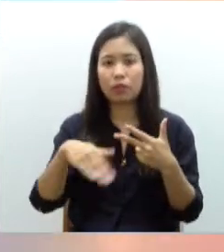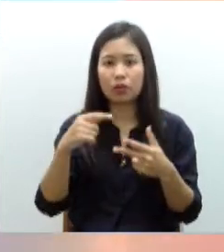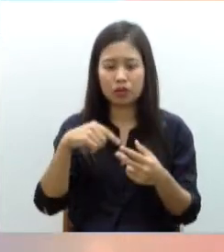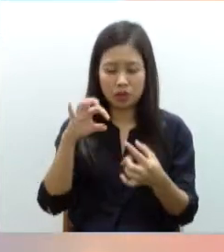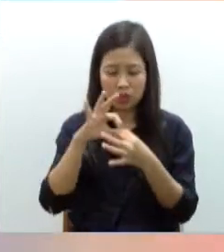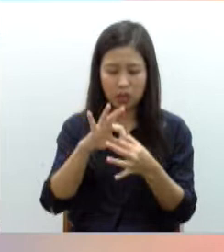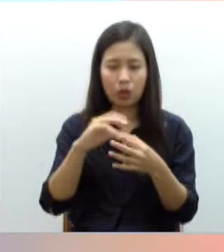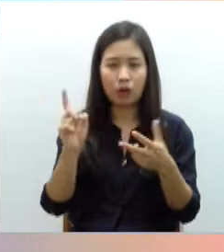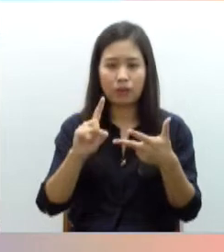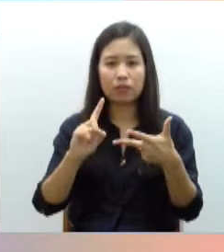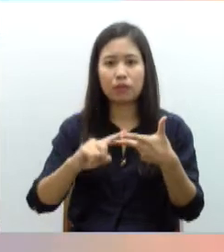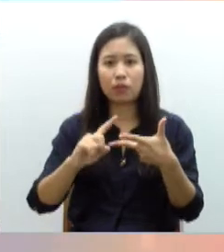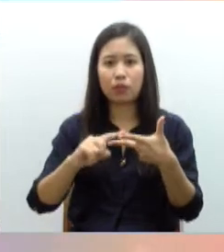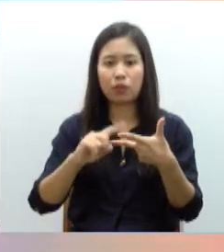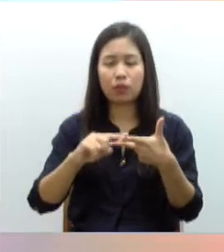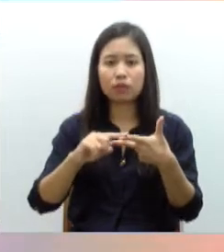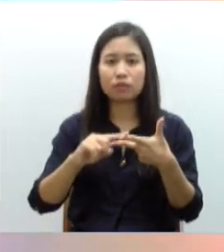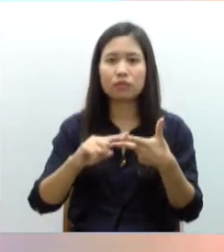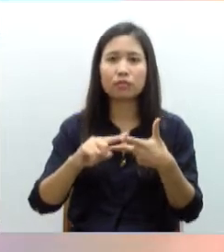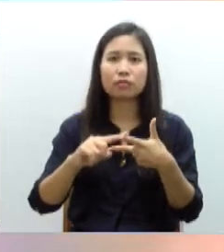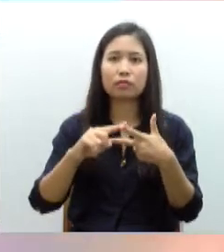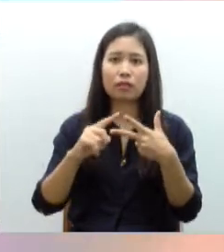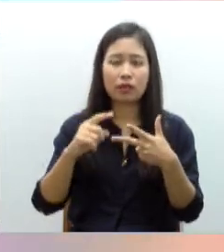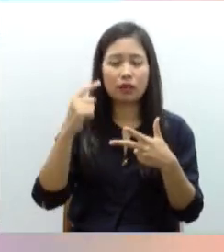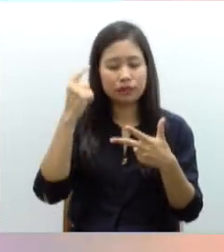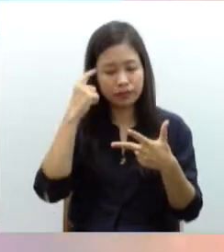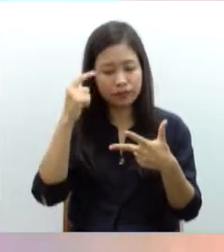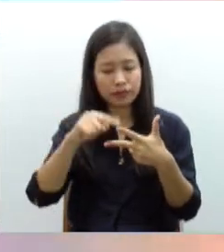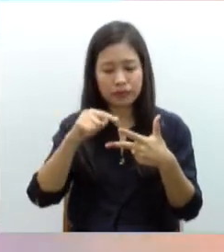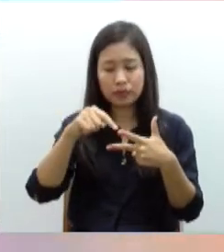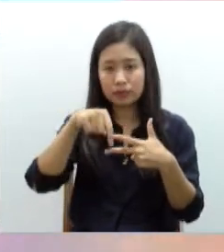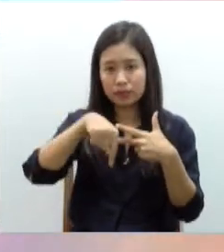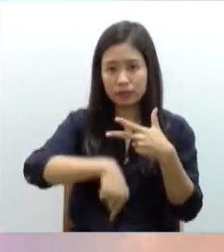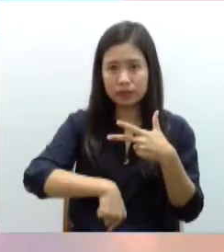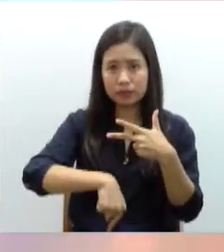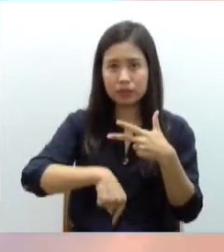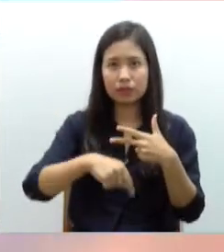ครับแล้วสิ่งที่สำคัญก็คือเป้าหมายก็คือว่าค่า